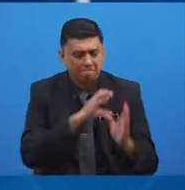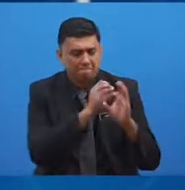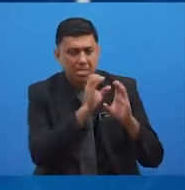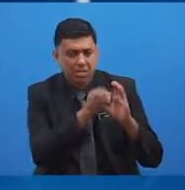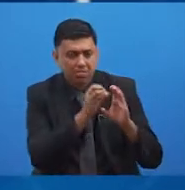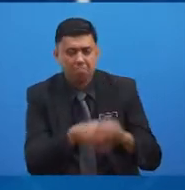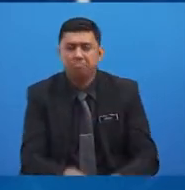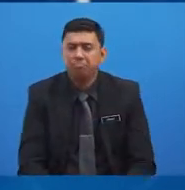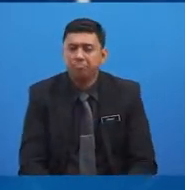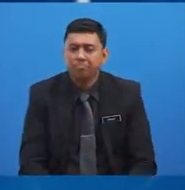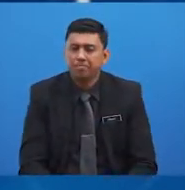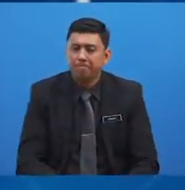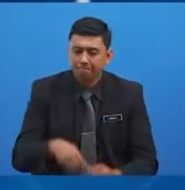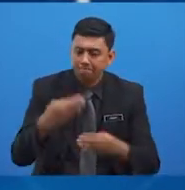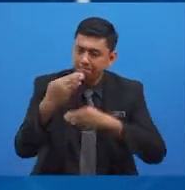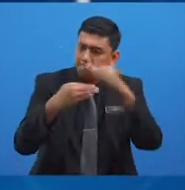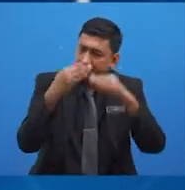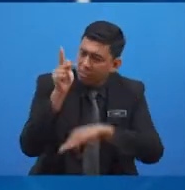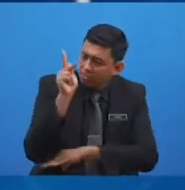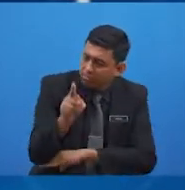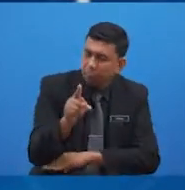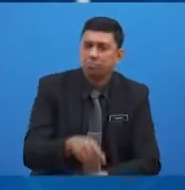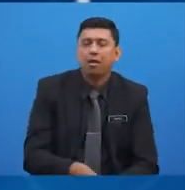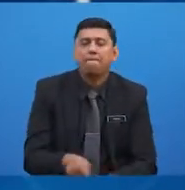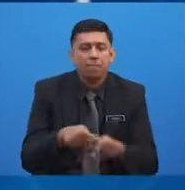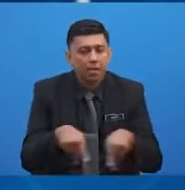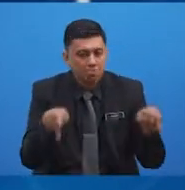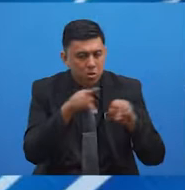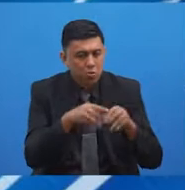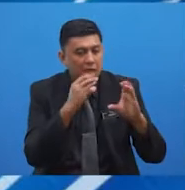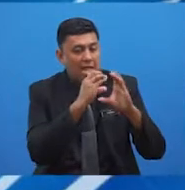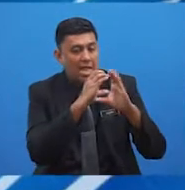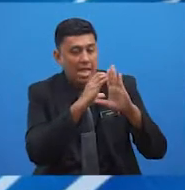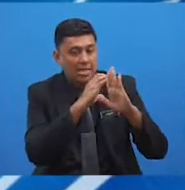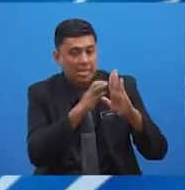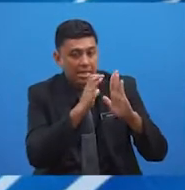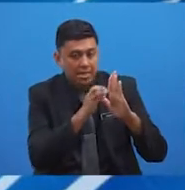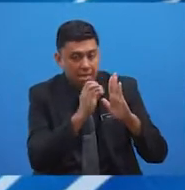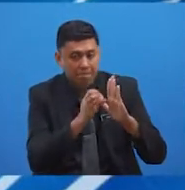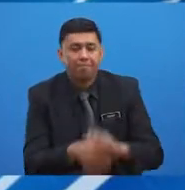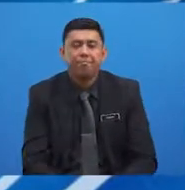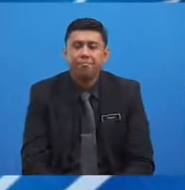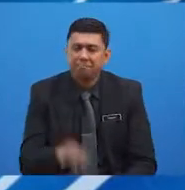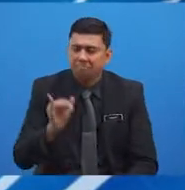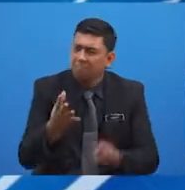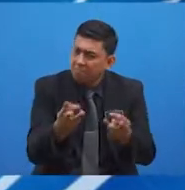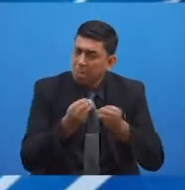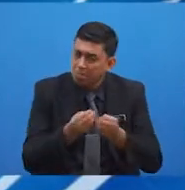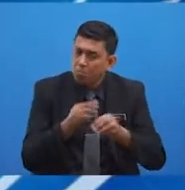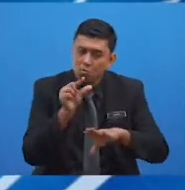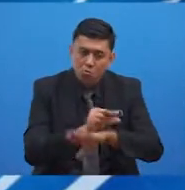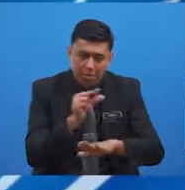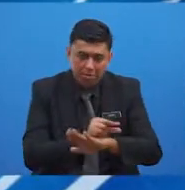pengaturcaraan yang dibina pasti memerlukan data. Semua data yang hendak